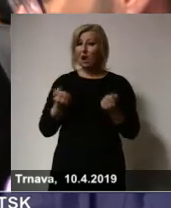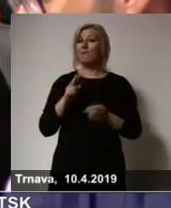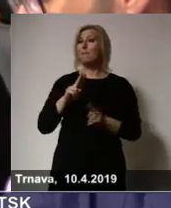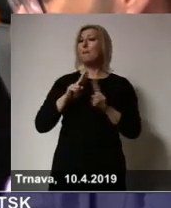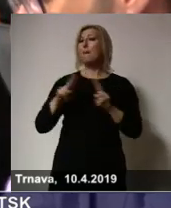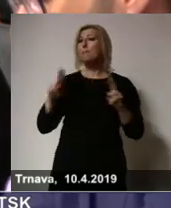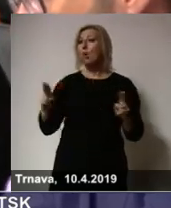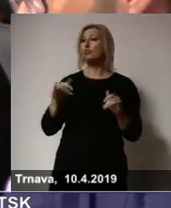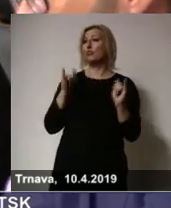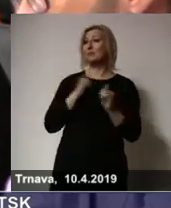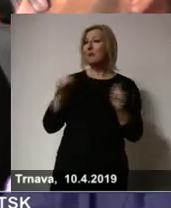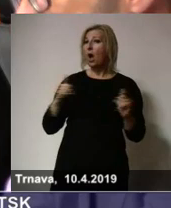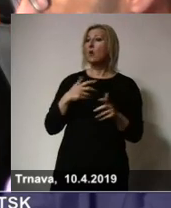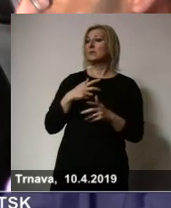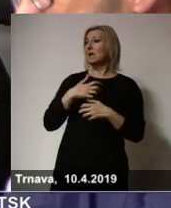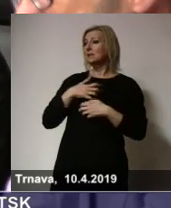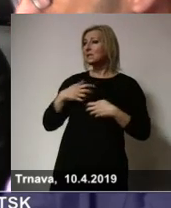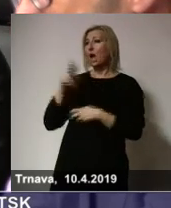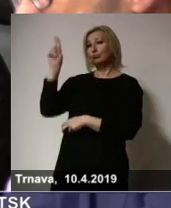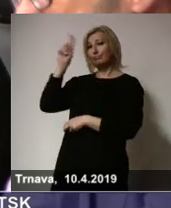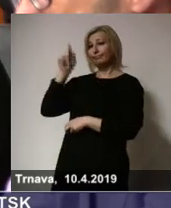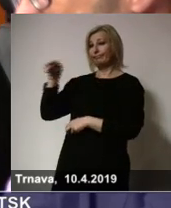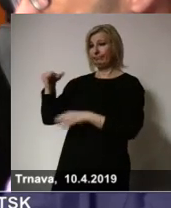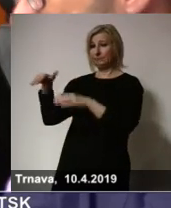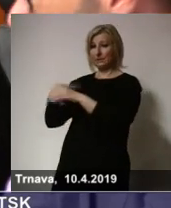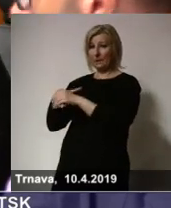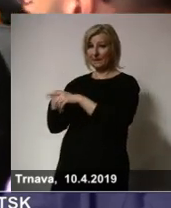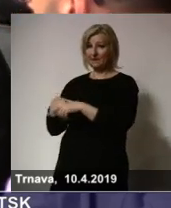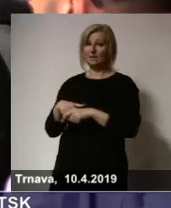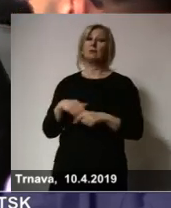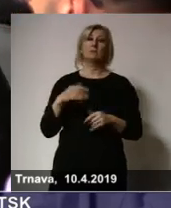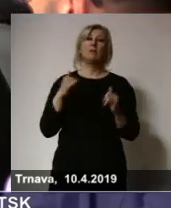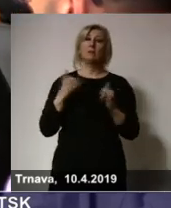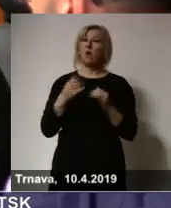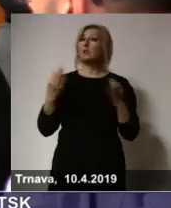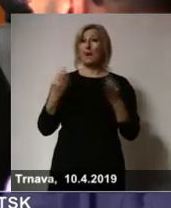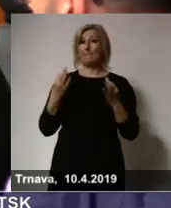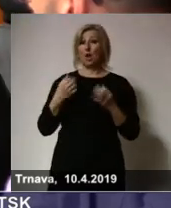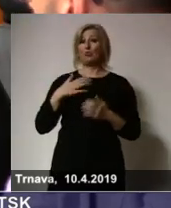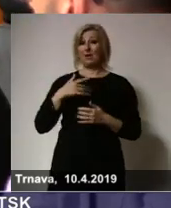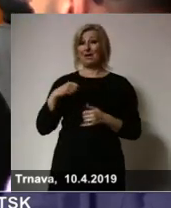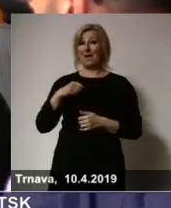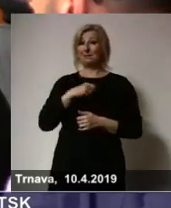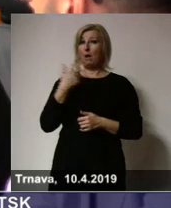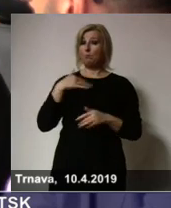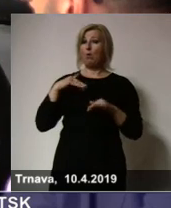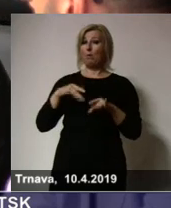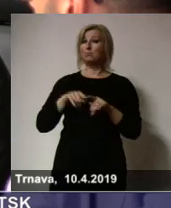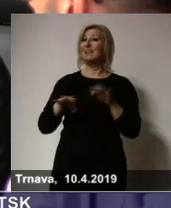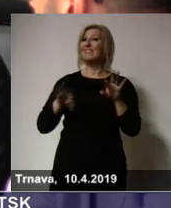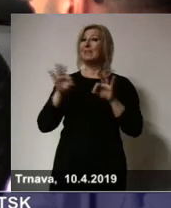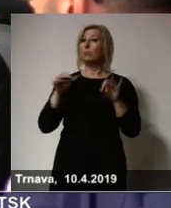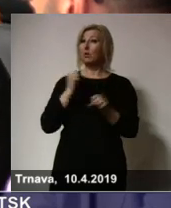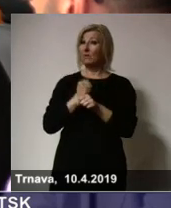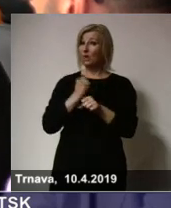posty. Už aj z toho dôvodu, že lebo bol som účastníkom viacerých výberových konaní aj v tomto prípade a nebolo to vždy